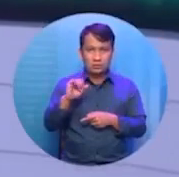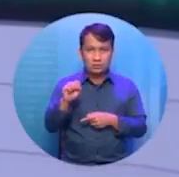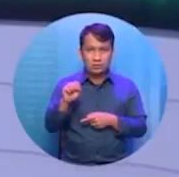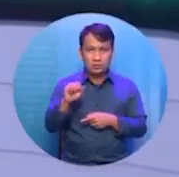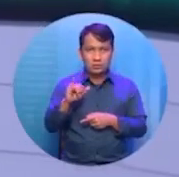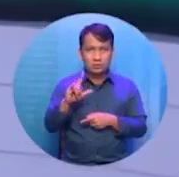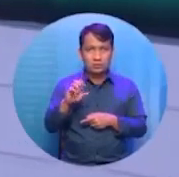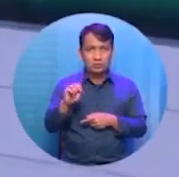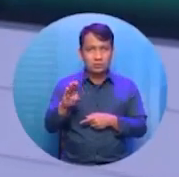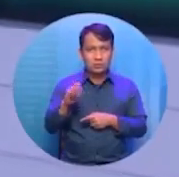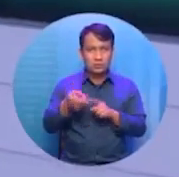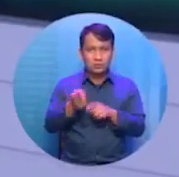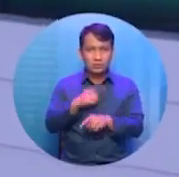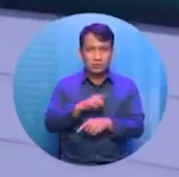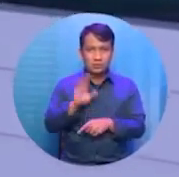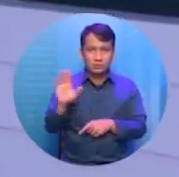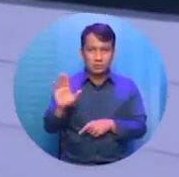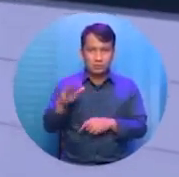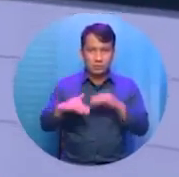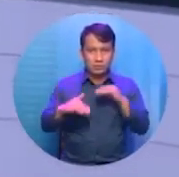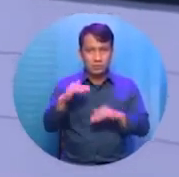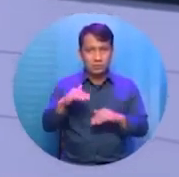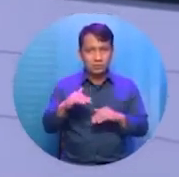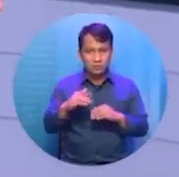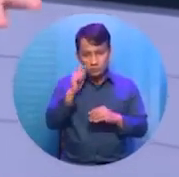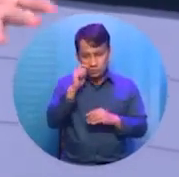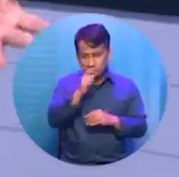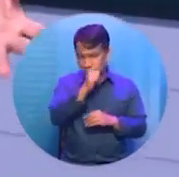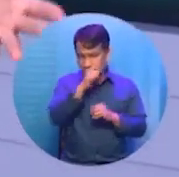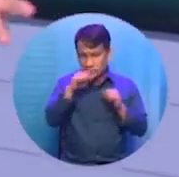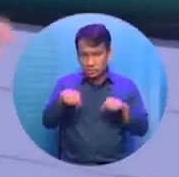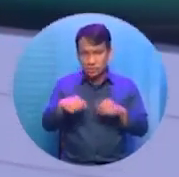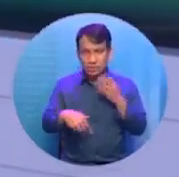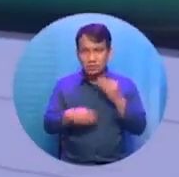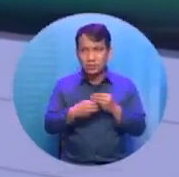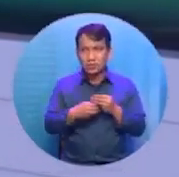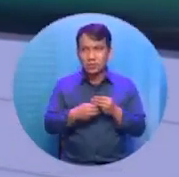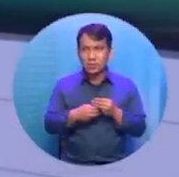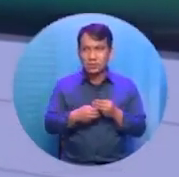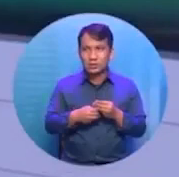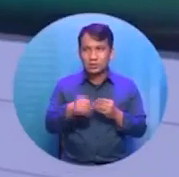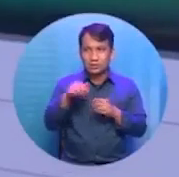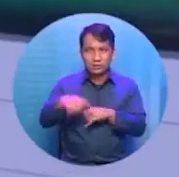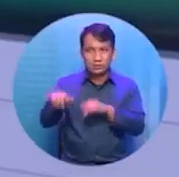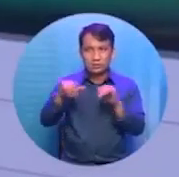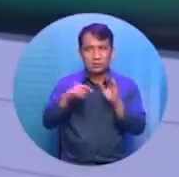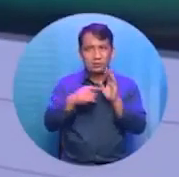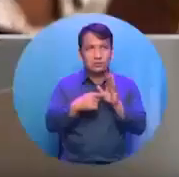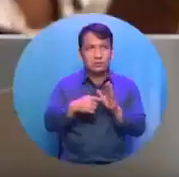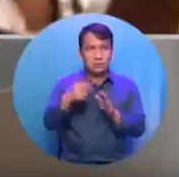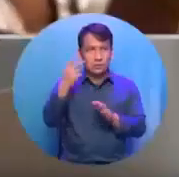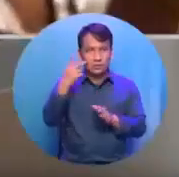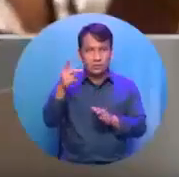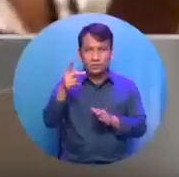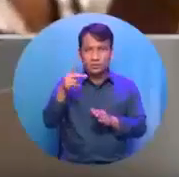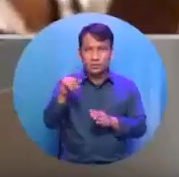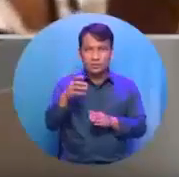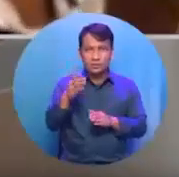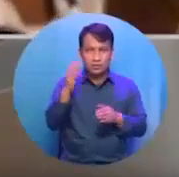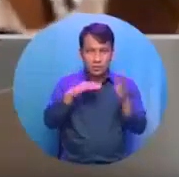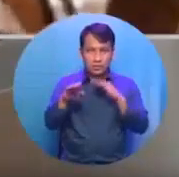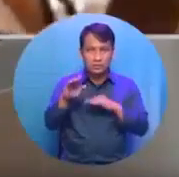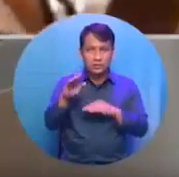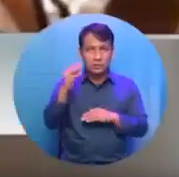Siblings, magkambal, o may pangkambal pala, sina Zyka at Laika, kasama sina Kija, Heaven